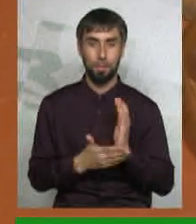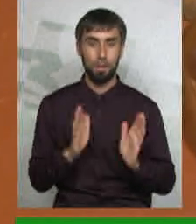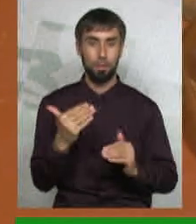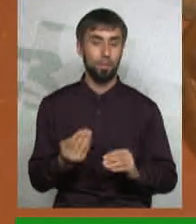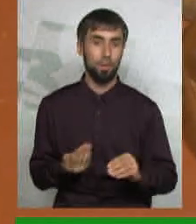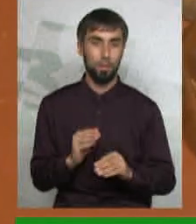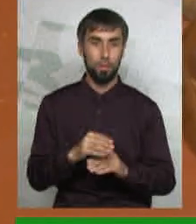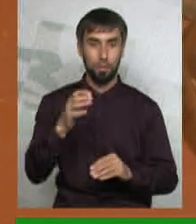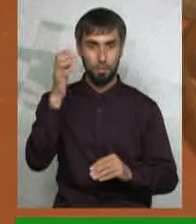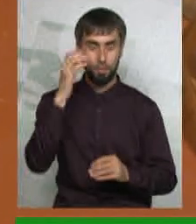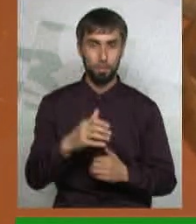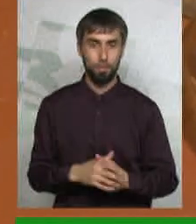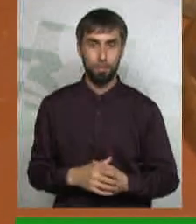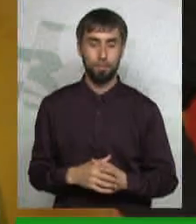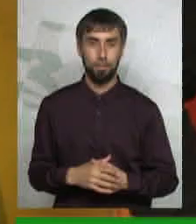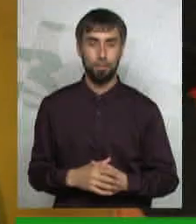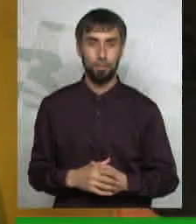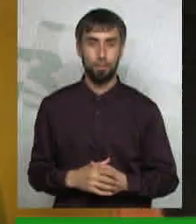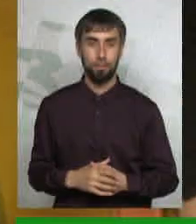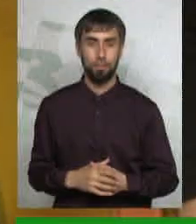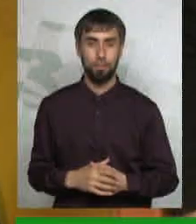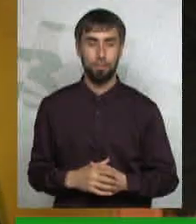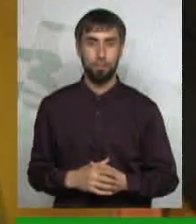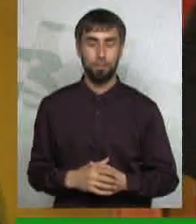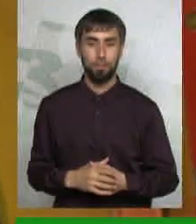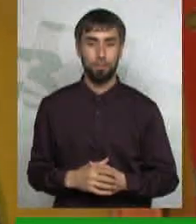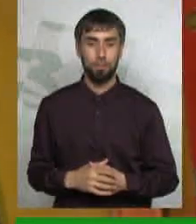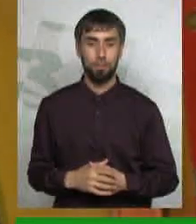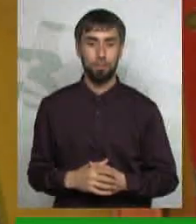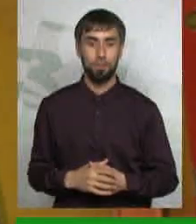дополнительного образования. Адам Ирешков, Мухаммад Белакиев, Новости 24.